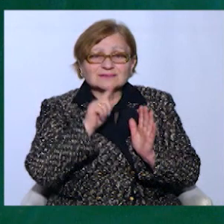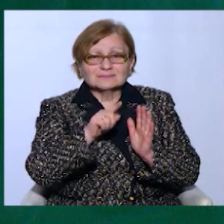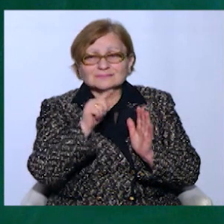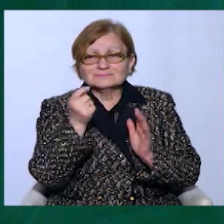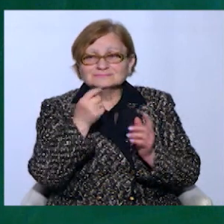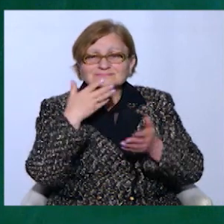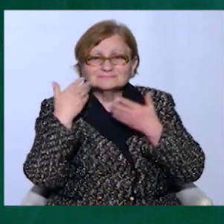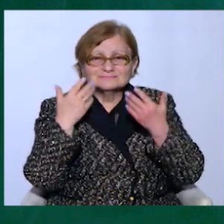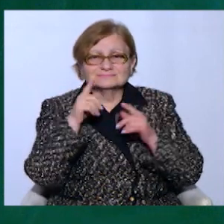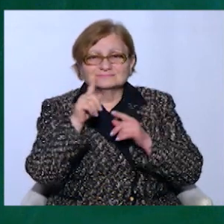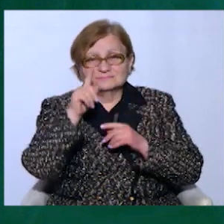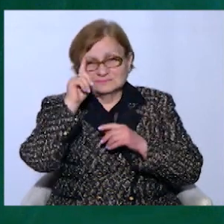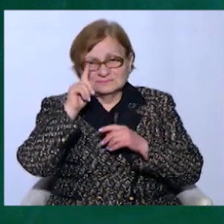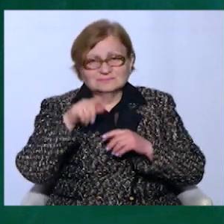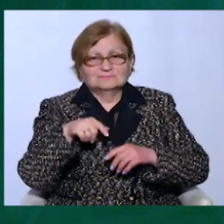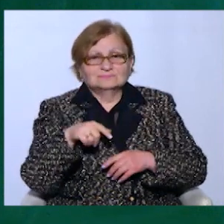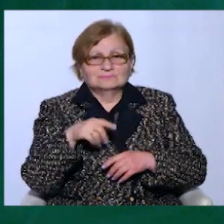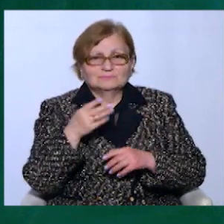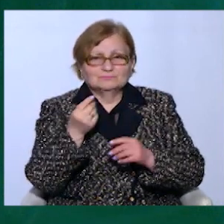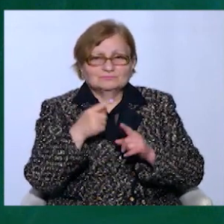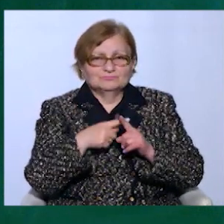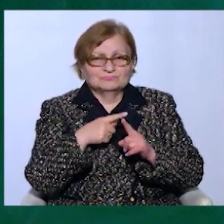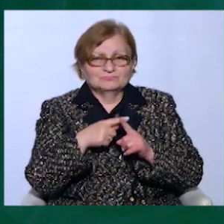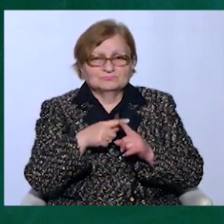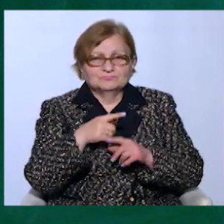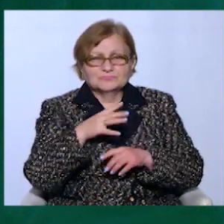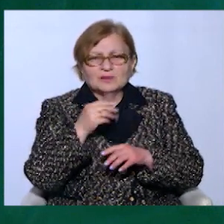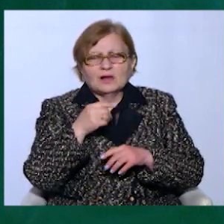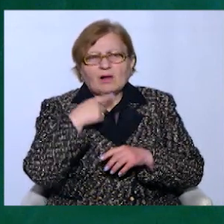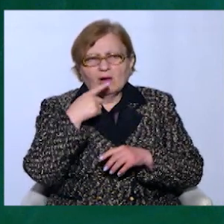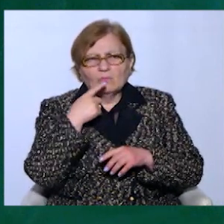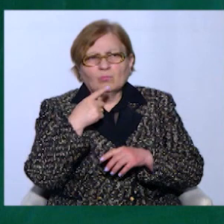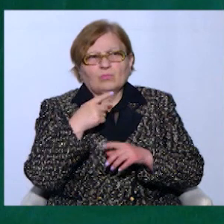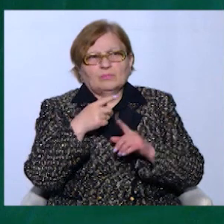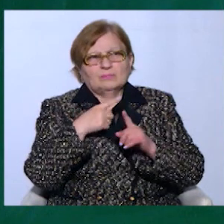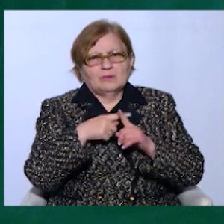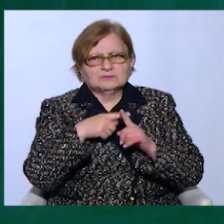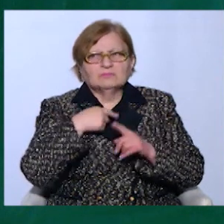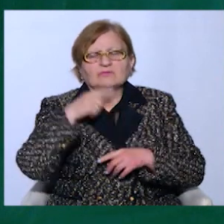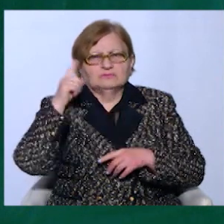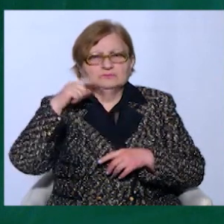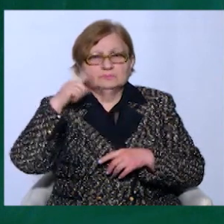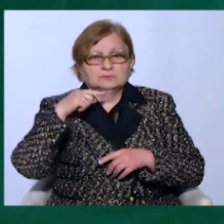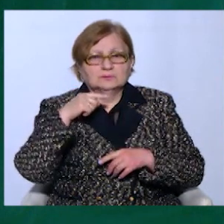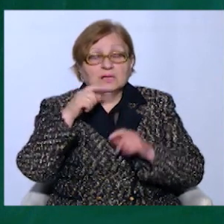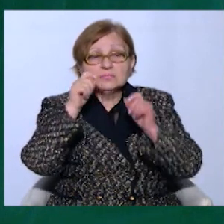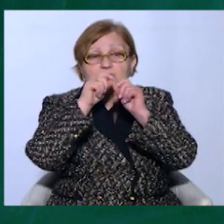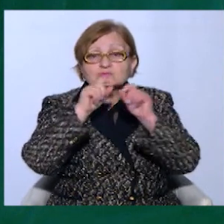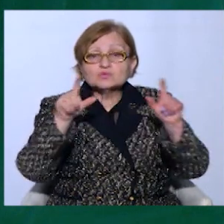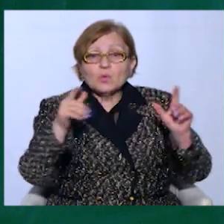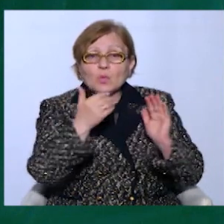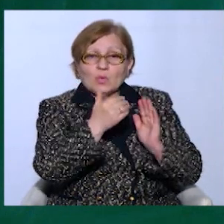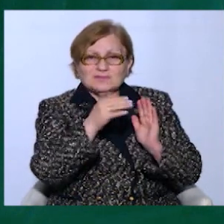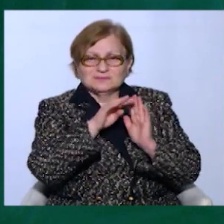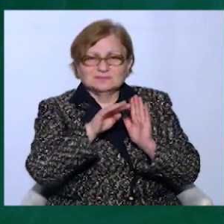ცოტა გამიგზავნა დღეს საუბარი, მაგრამ საჭიროა. მე მათემატიკა ვიცი, როცა ამბობენ, აქ ალბათ მოიაზრება, რა მათემატიკა იცი. სკოლის პროგრამა სკოლის